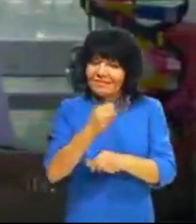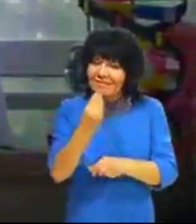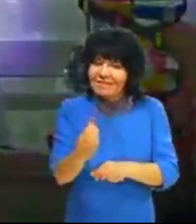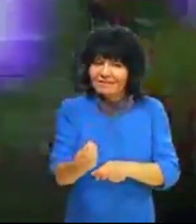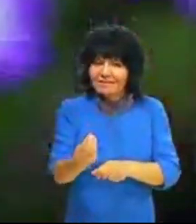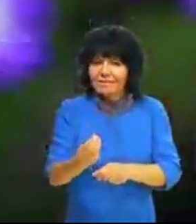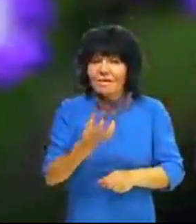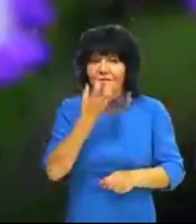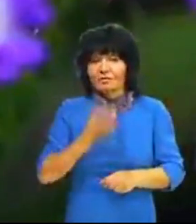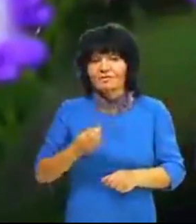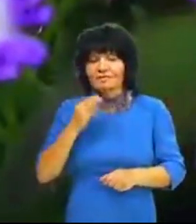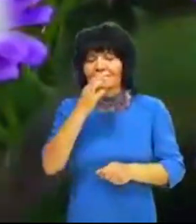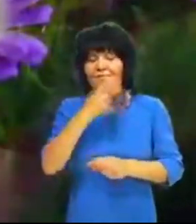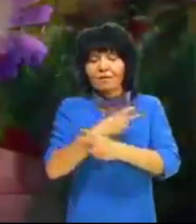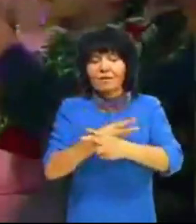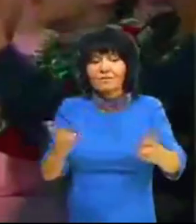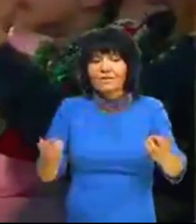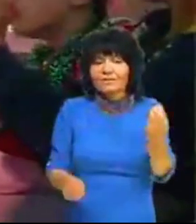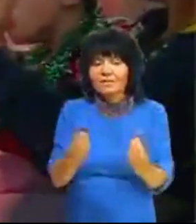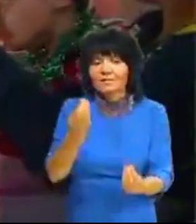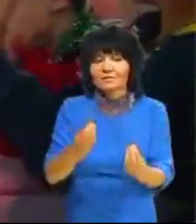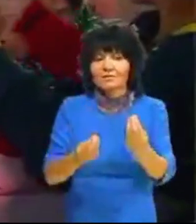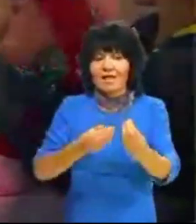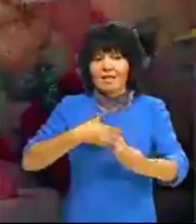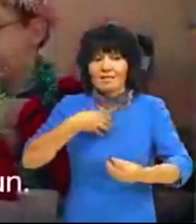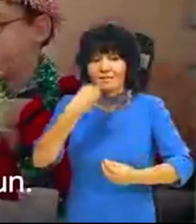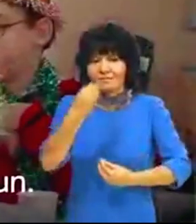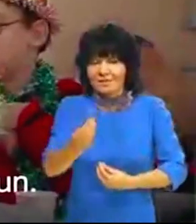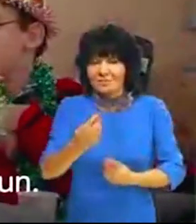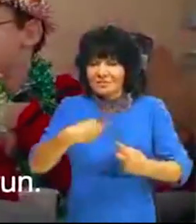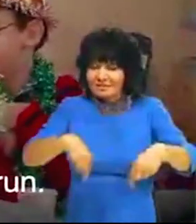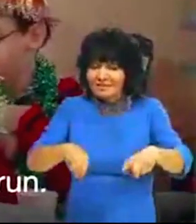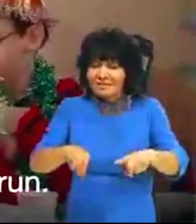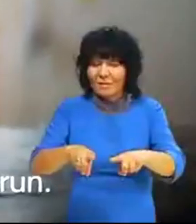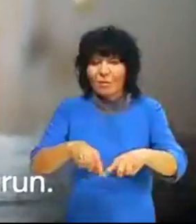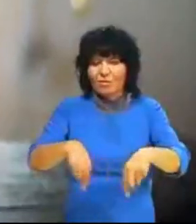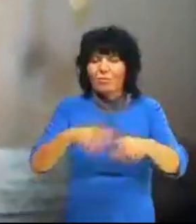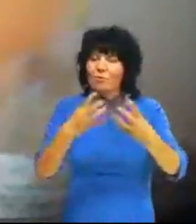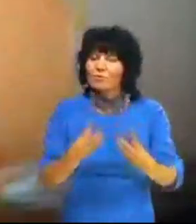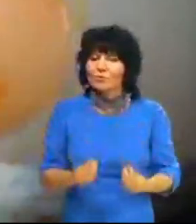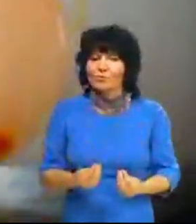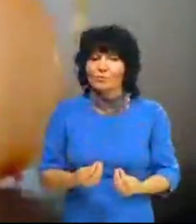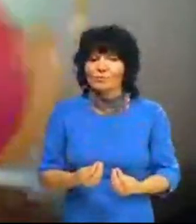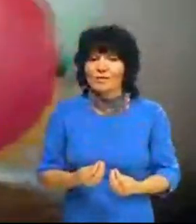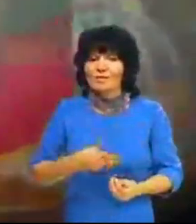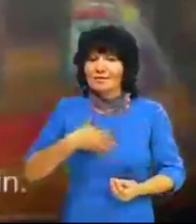fırsat verin. Hayatın renklerini açığa çıkaran, enerji veren birlikteliklere ortam oluşturun.